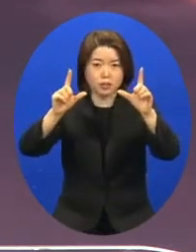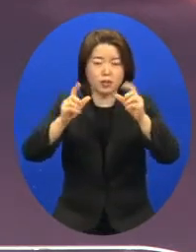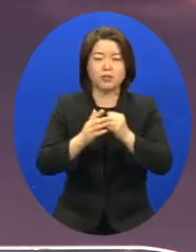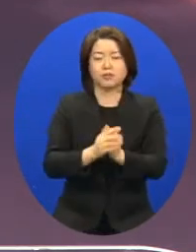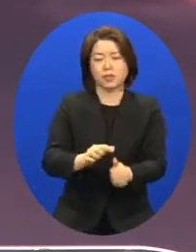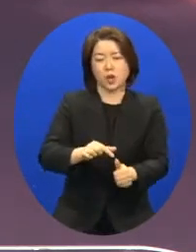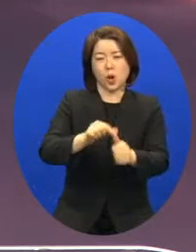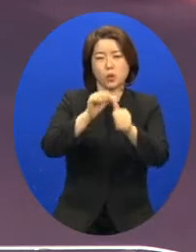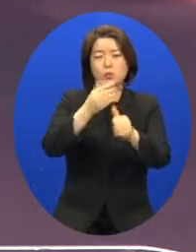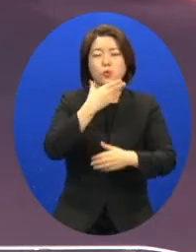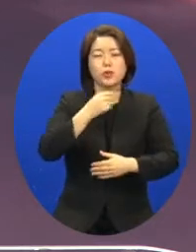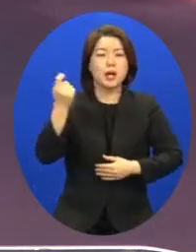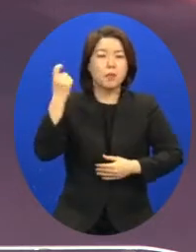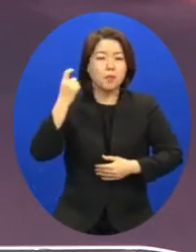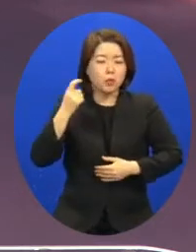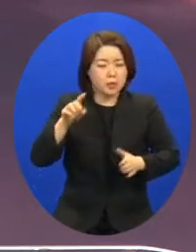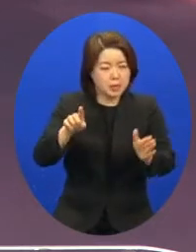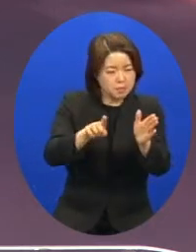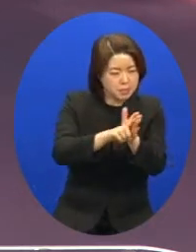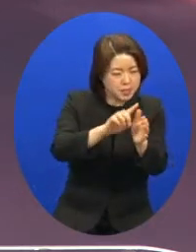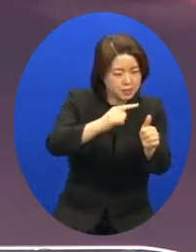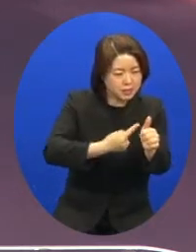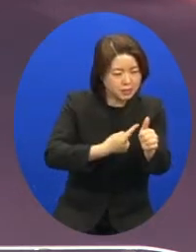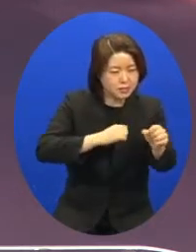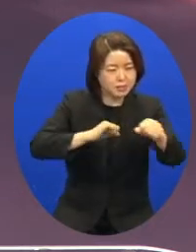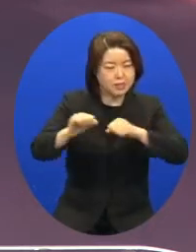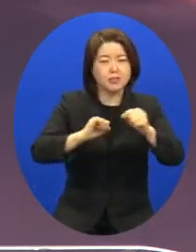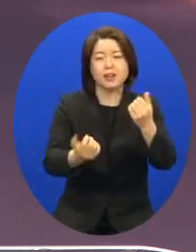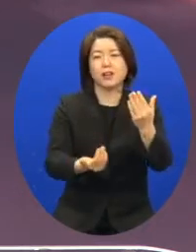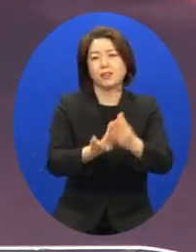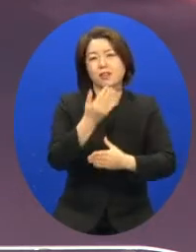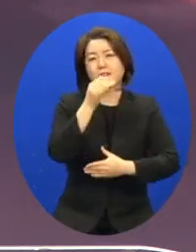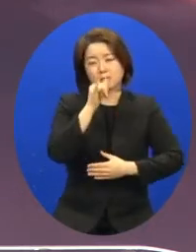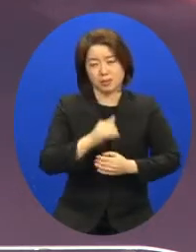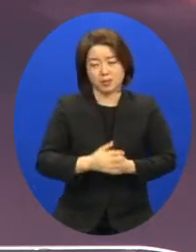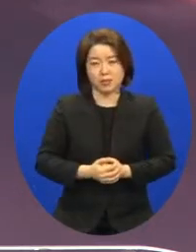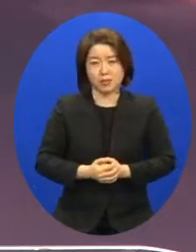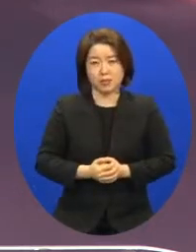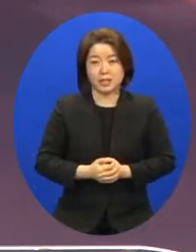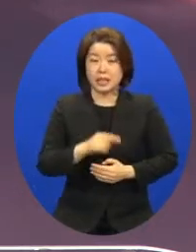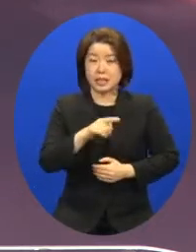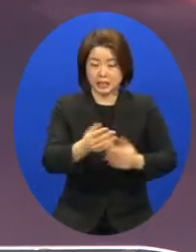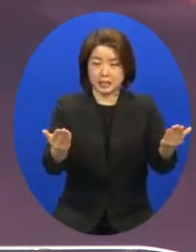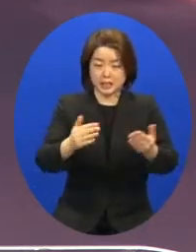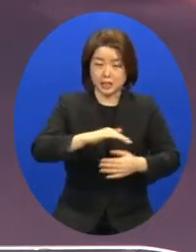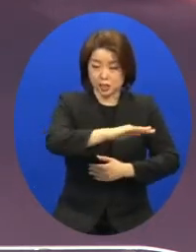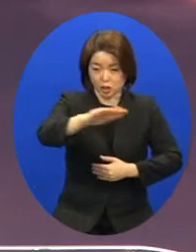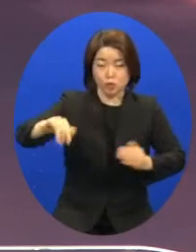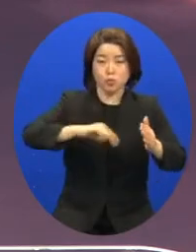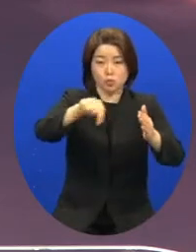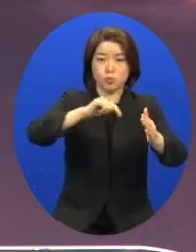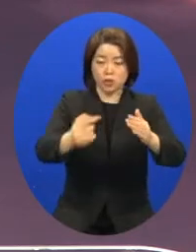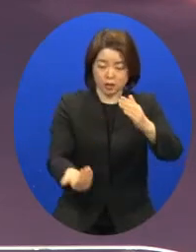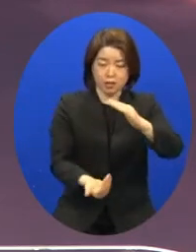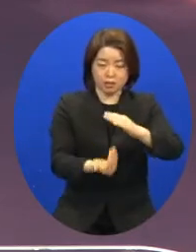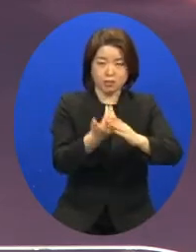구원의 복음이 믿어지는 역사가 일어나는 겁니다. 이 일이 지금 우리 안에 일어나고